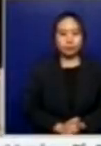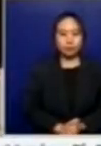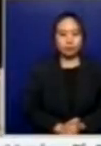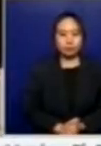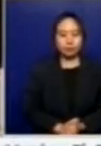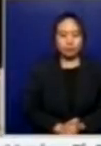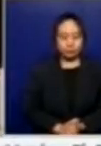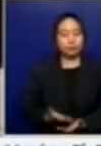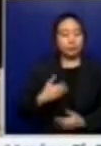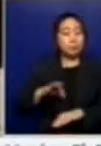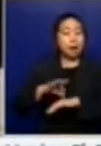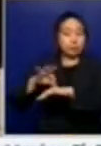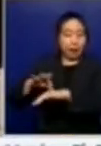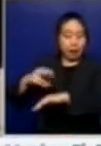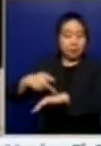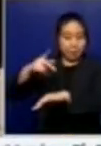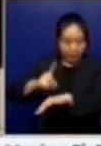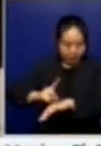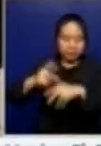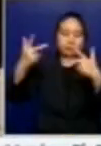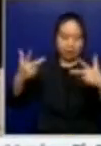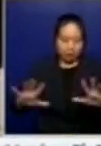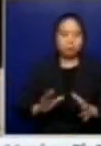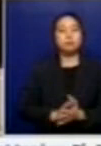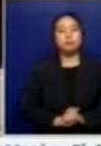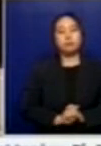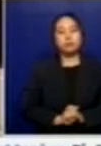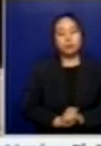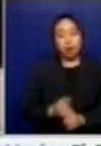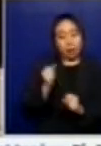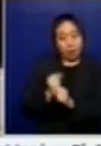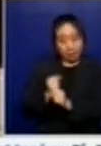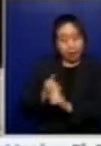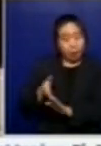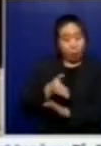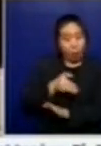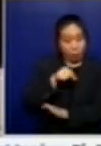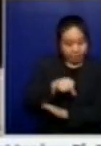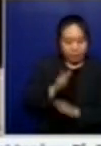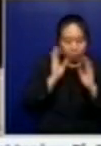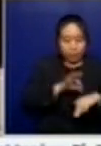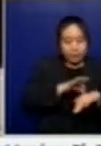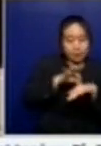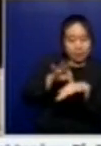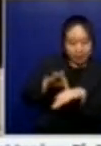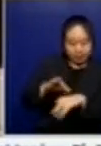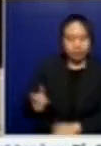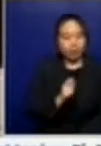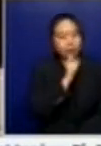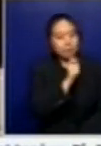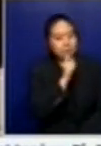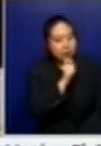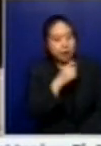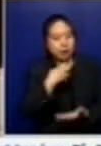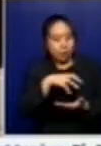ก็เมื่อตั้งให้เป็นประธานแล้วนะครับก่อนทำงานผู้ได้รับการแต่งตั้งนะครับก็ได้ให้สัมภาษณ์ว่าการ